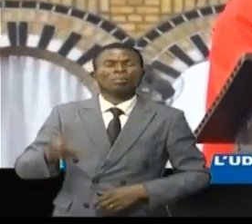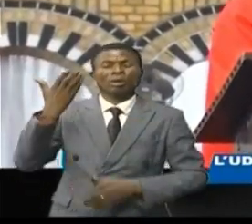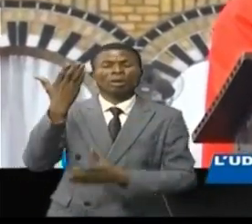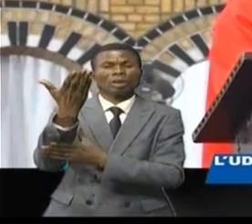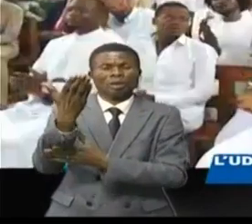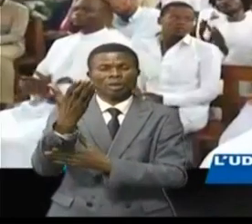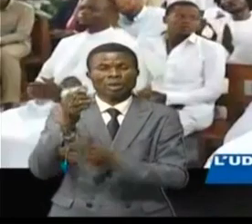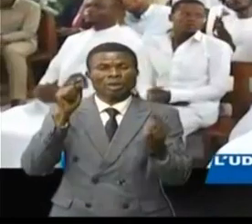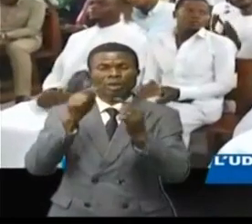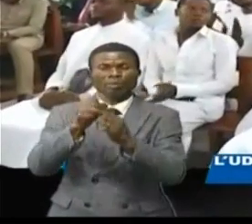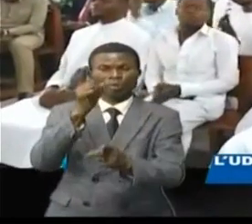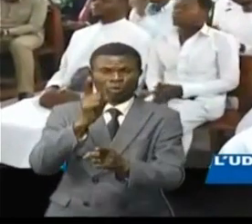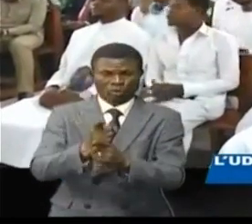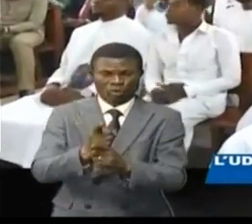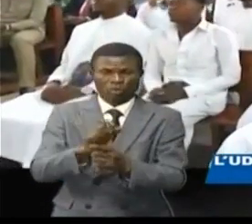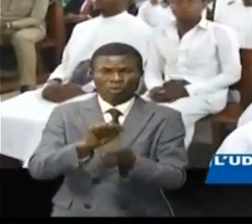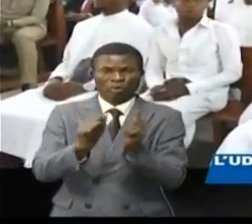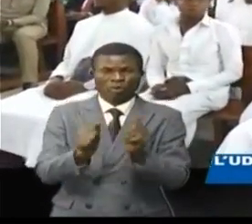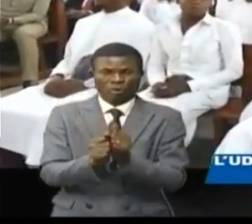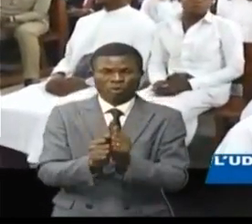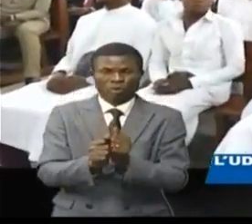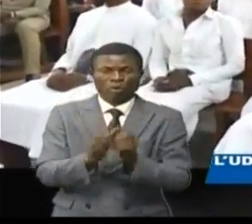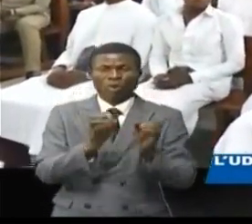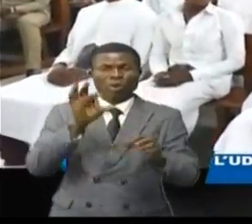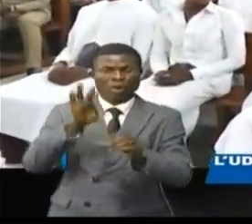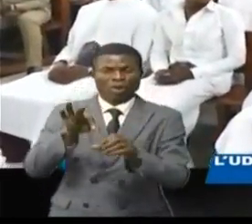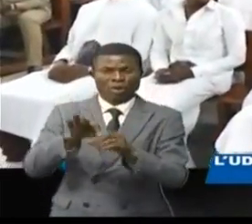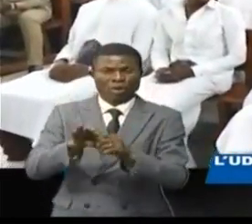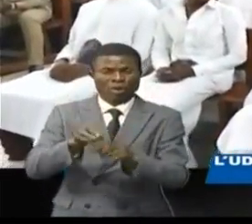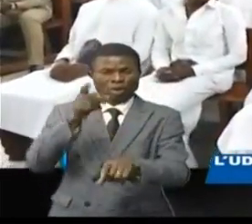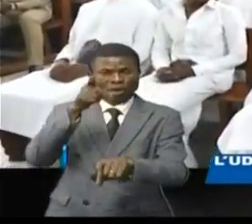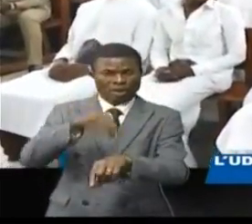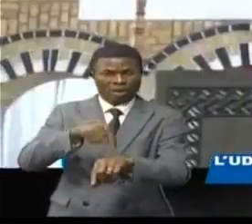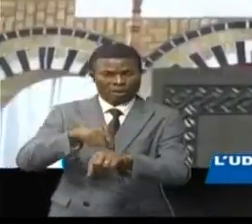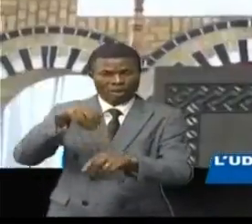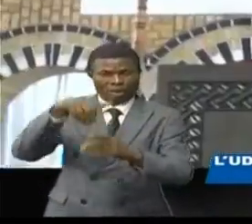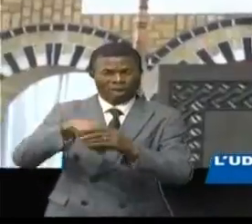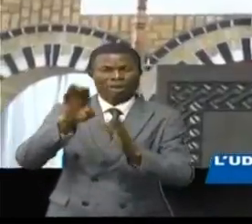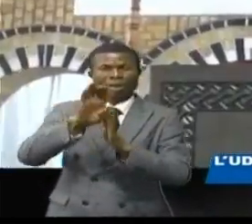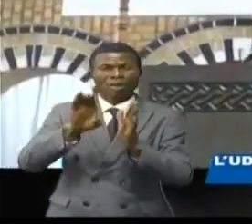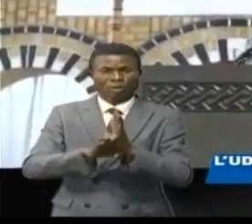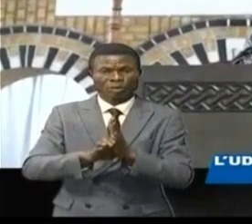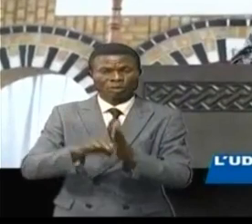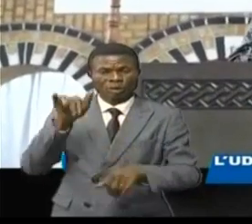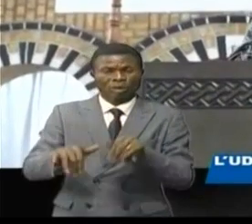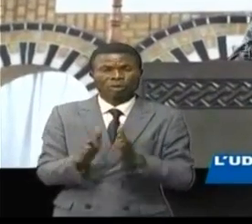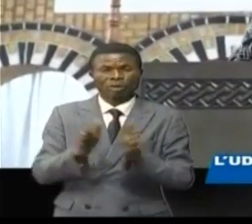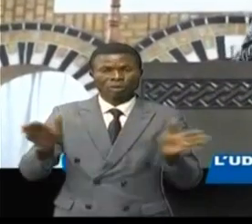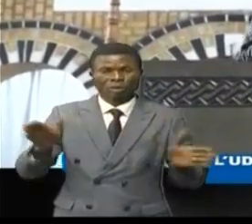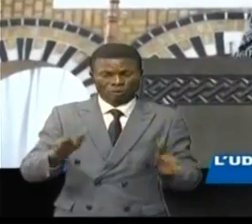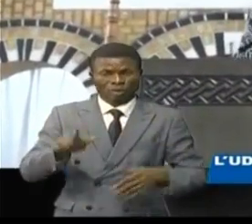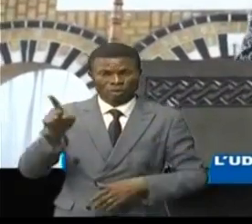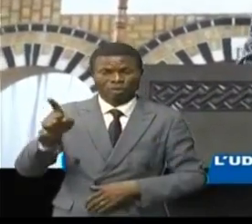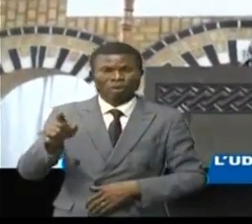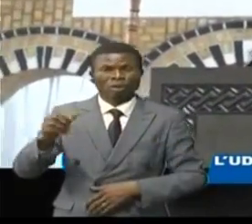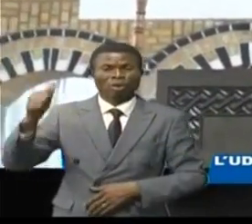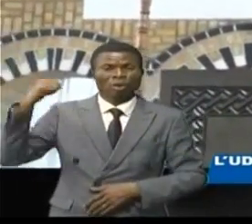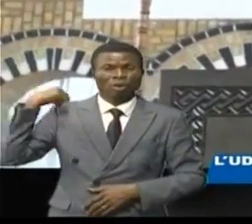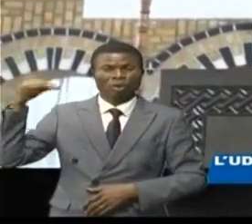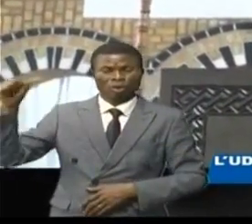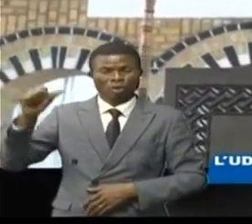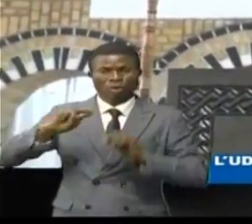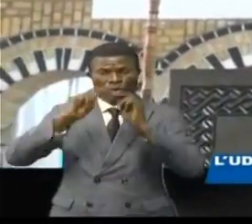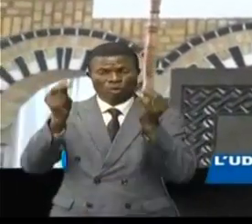une cause noble, celle de la tenue des élections dans les délais constitutionnels. Pour le secrétaire général Augustin Kabuya, son